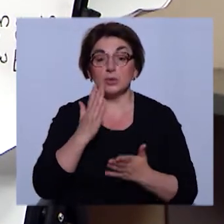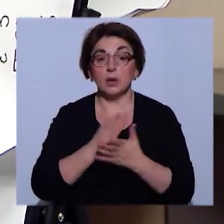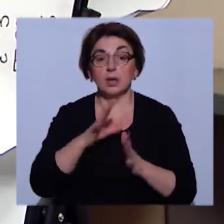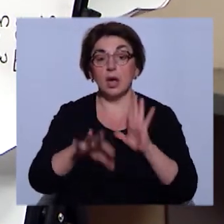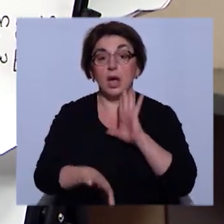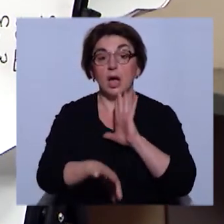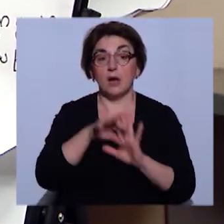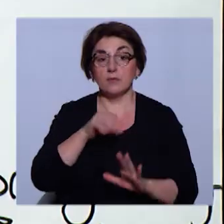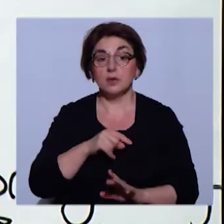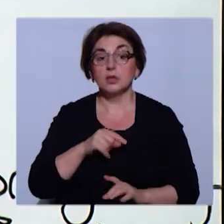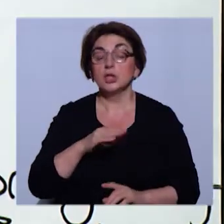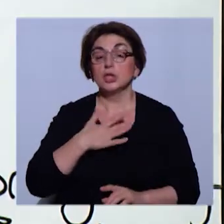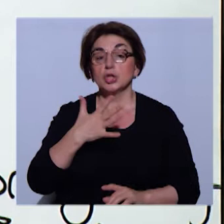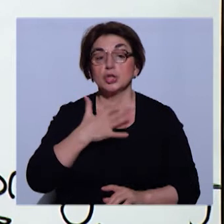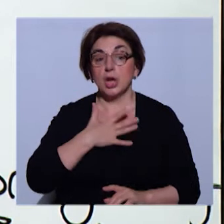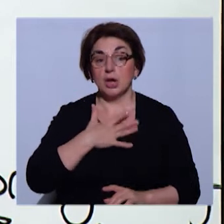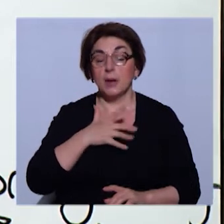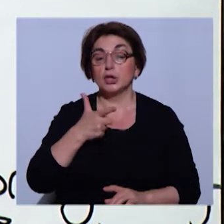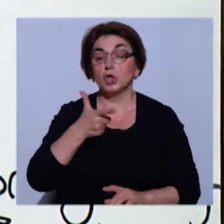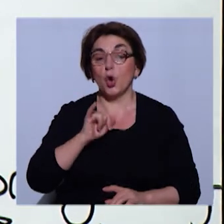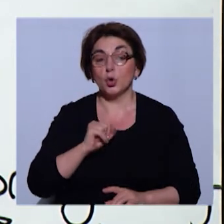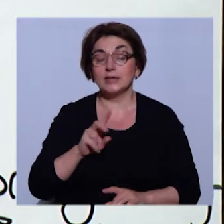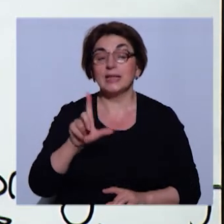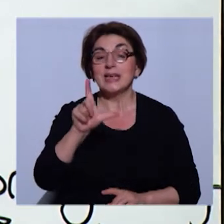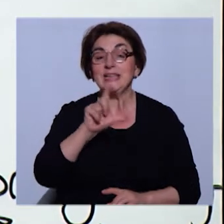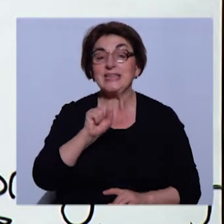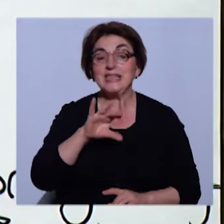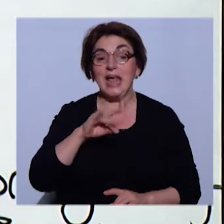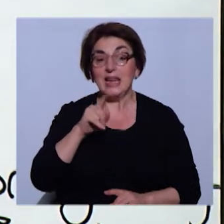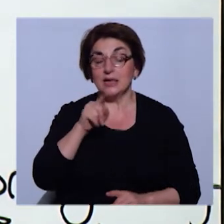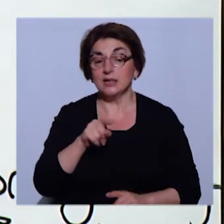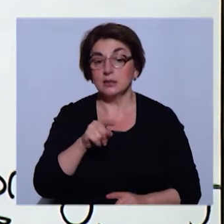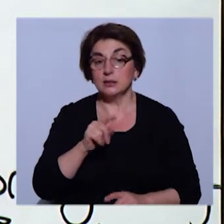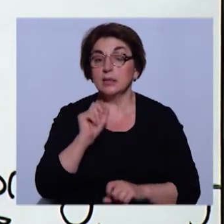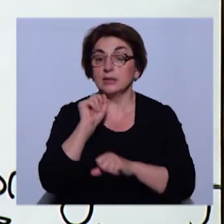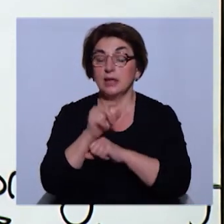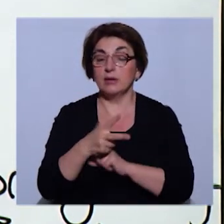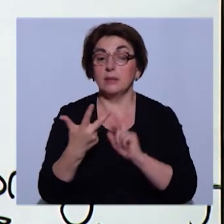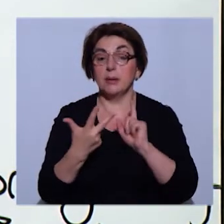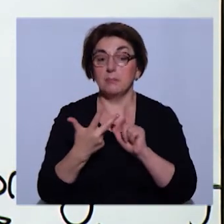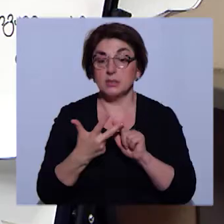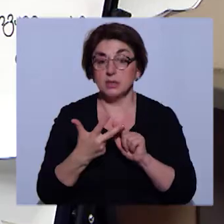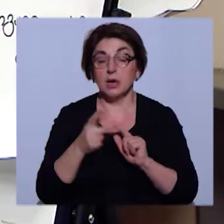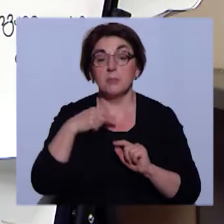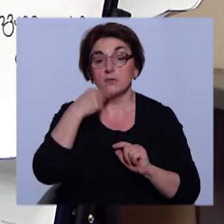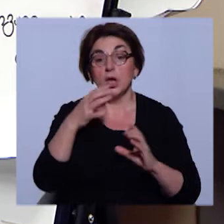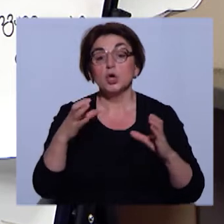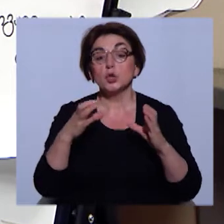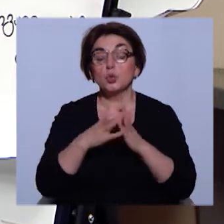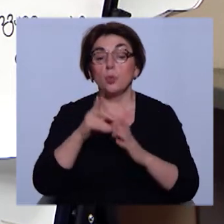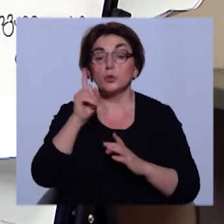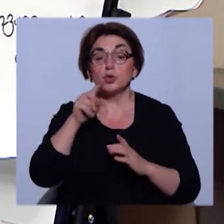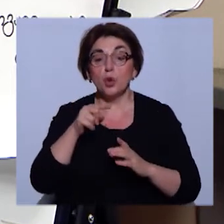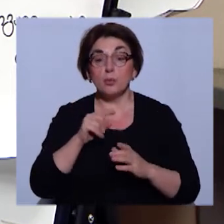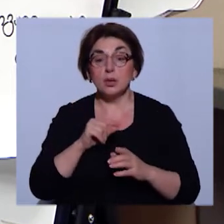აქედან ამოვირჩევდი ჟანგბადს, გოგირდს და სელენს და დავალება მესამე. მე ვახსენე, რომ ჯგუფის